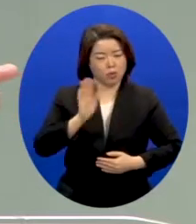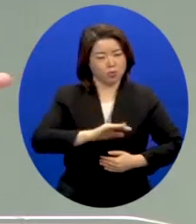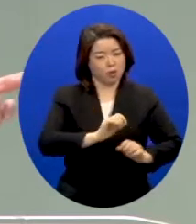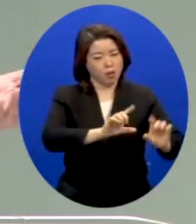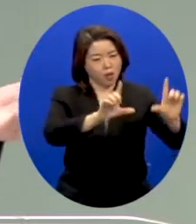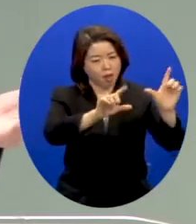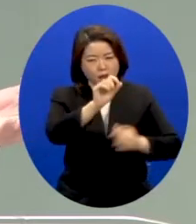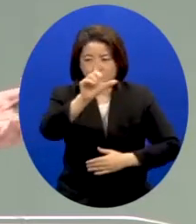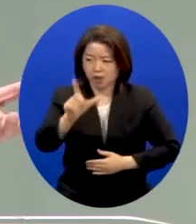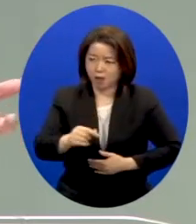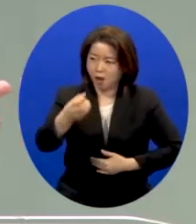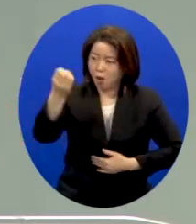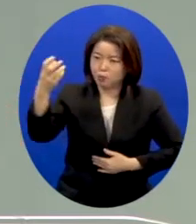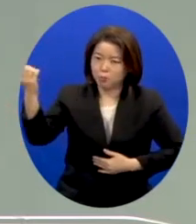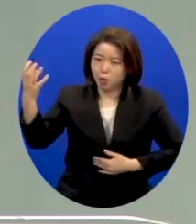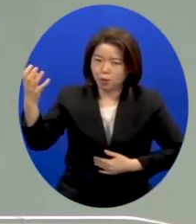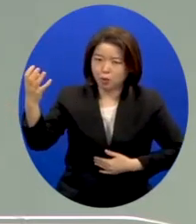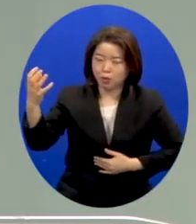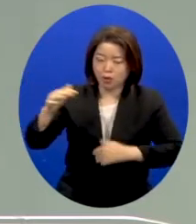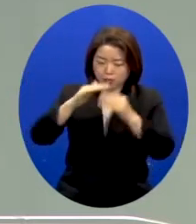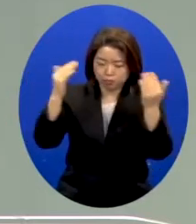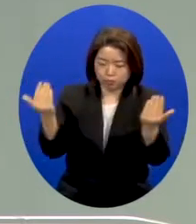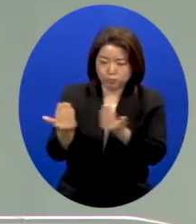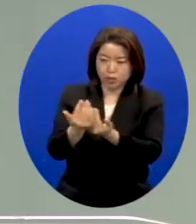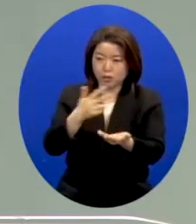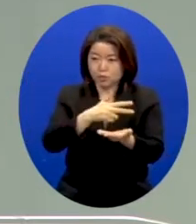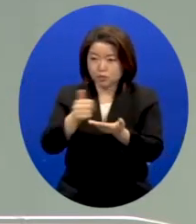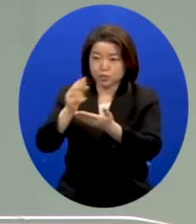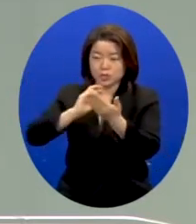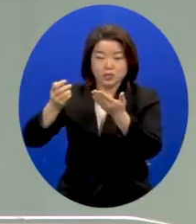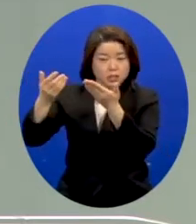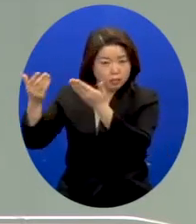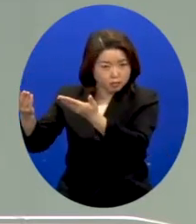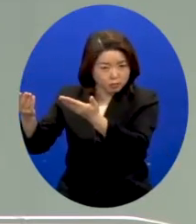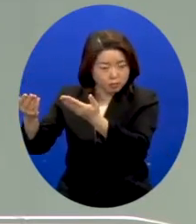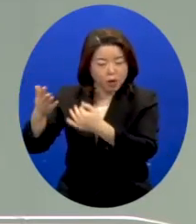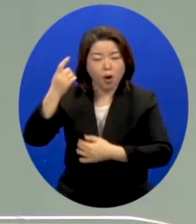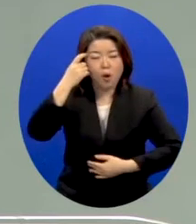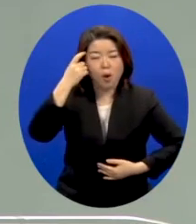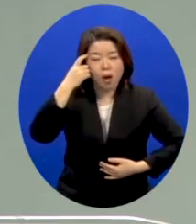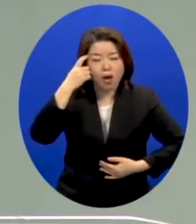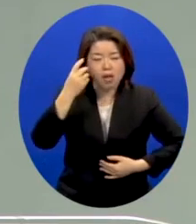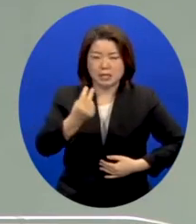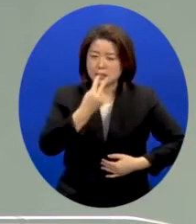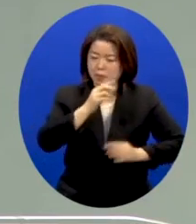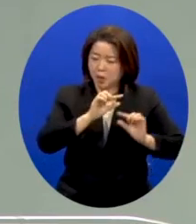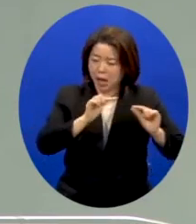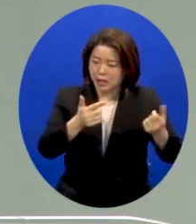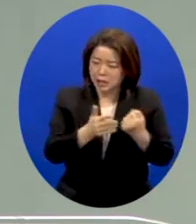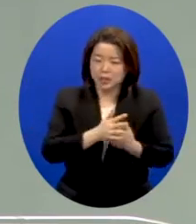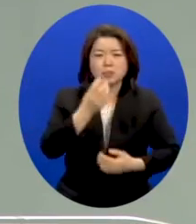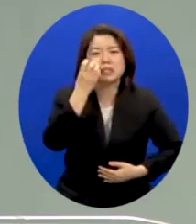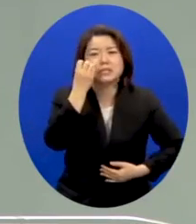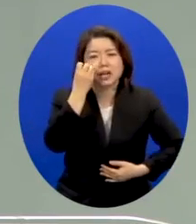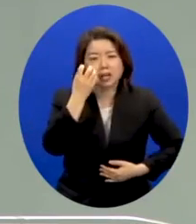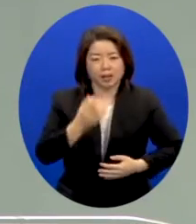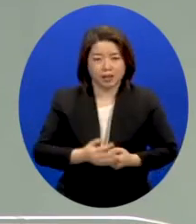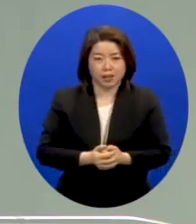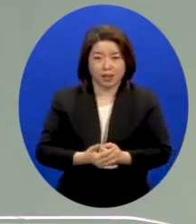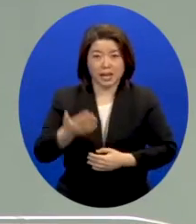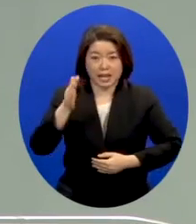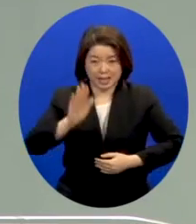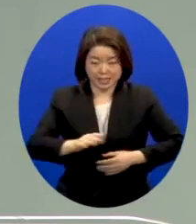잘 안 맞잖아요 그런데 생명이 있는 물체가 아니니까 그러나 시편 기자가